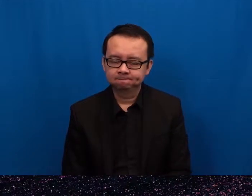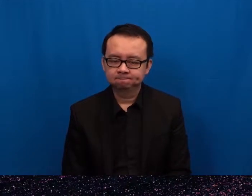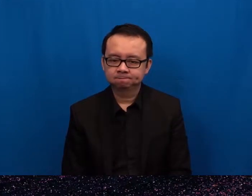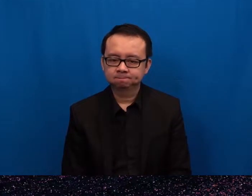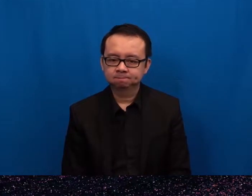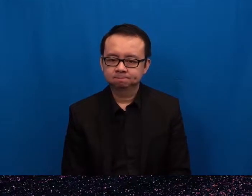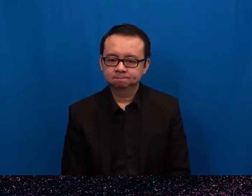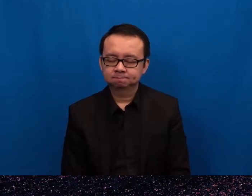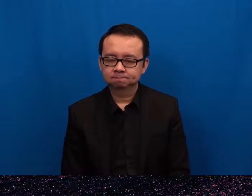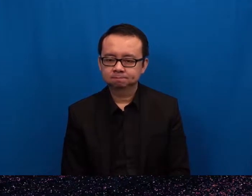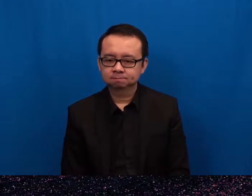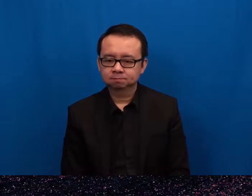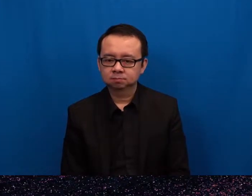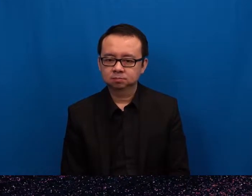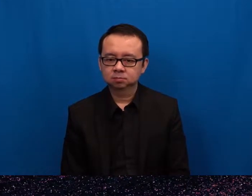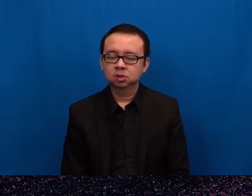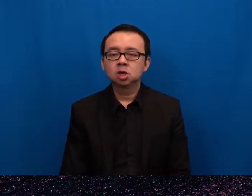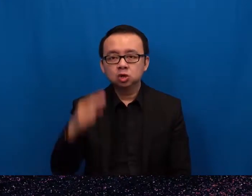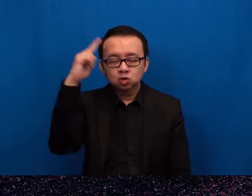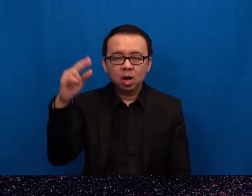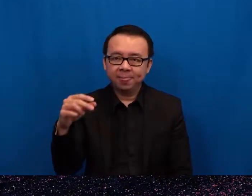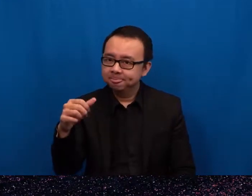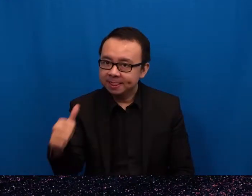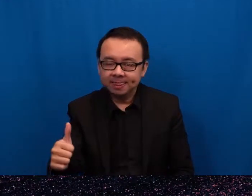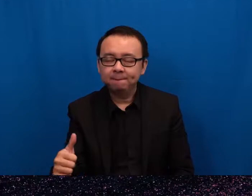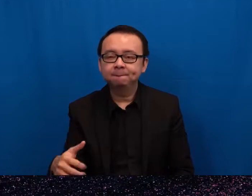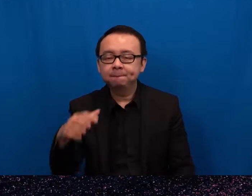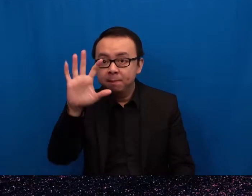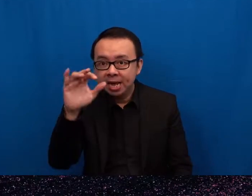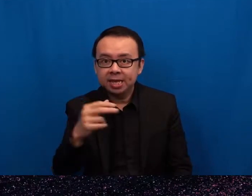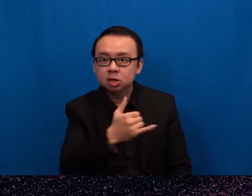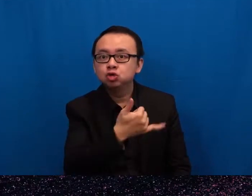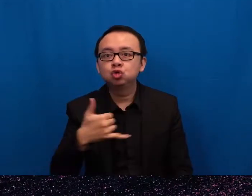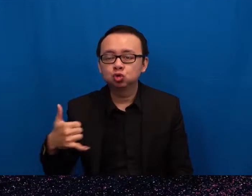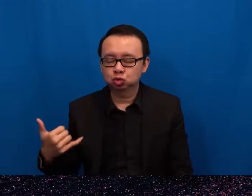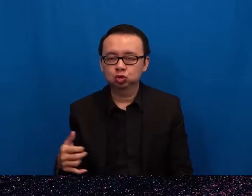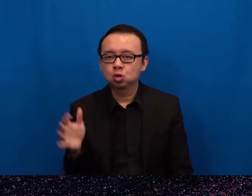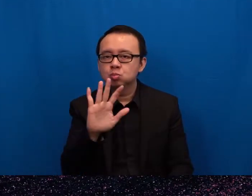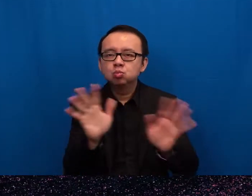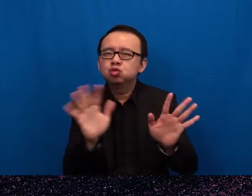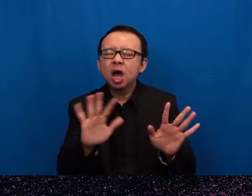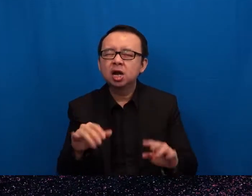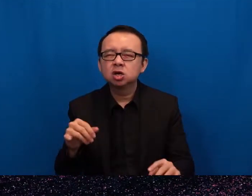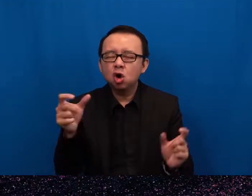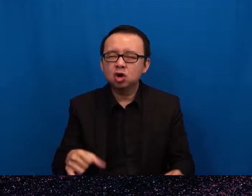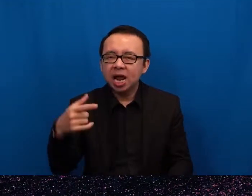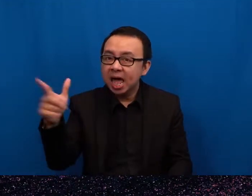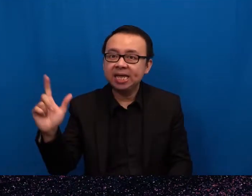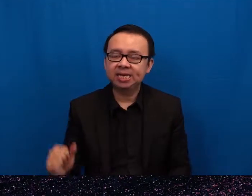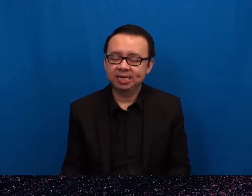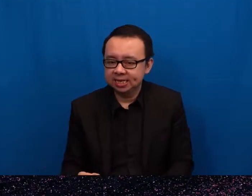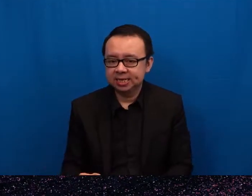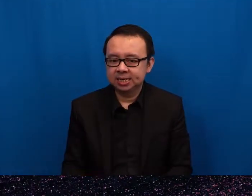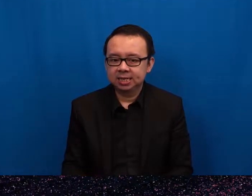Dia tetap bersikukuh, Yunus. Karena ada sesuatu yang Tuhan taruh, kunci itu gak akan pernah ditarik kembali. You hold a